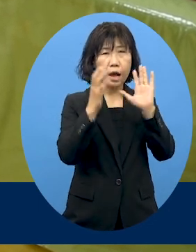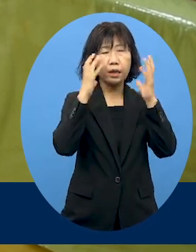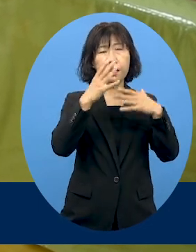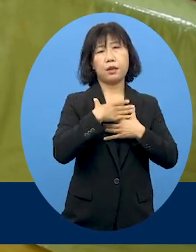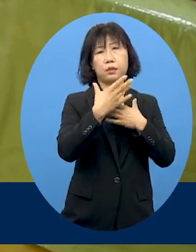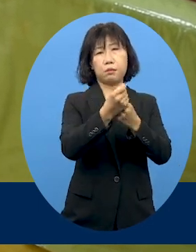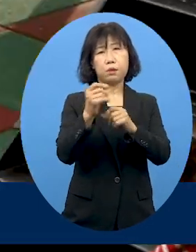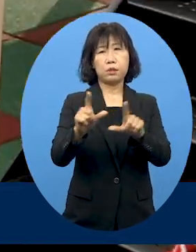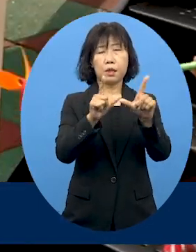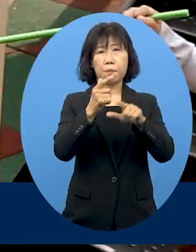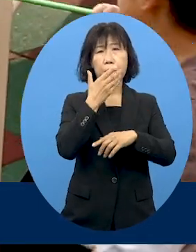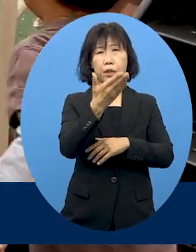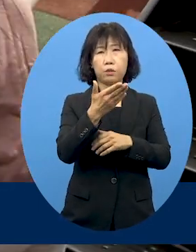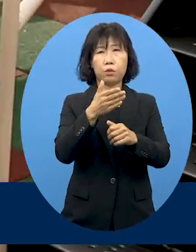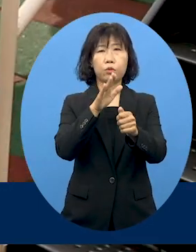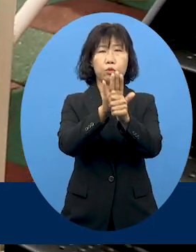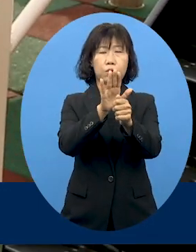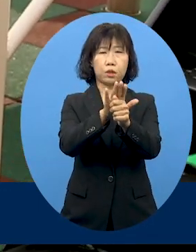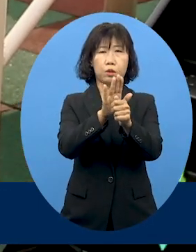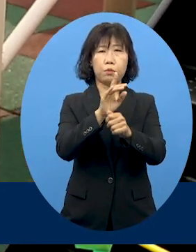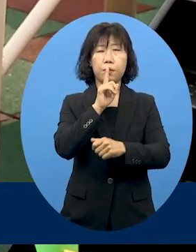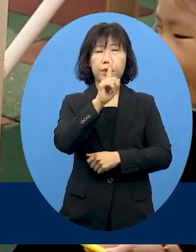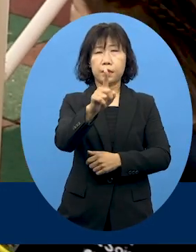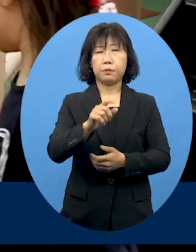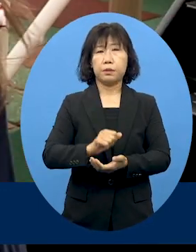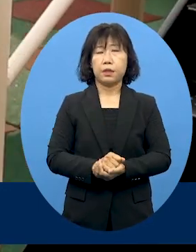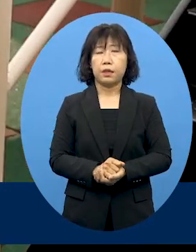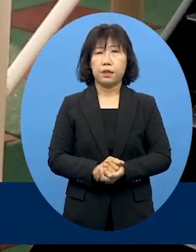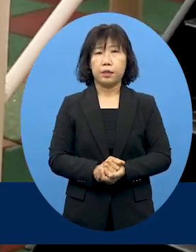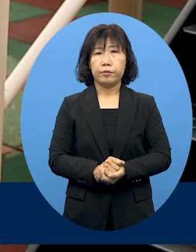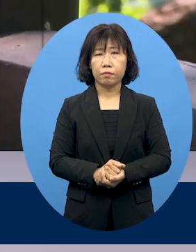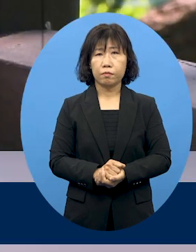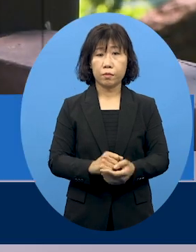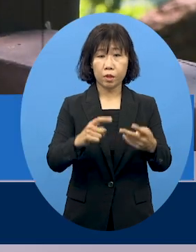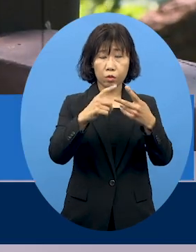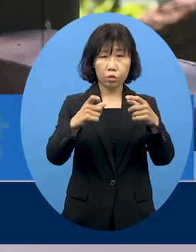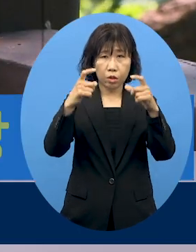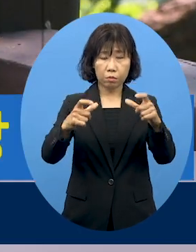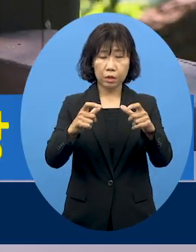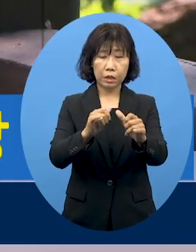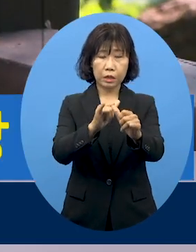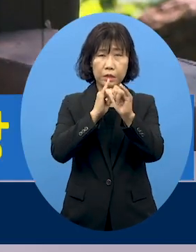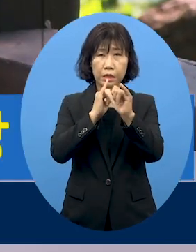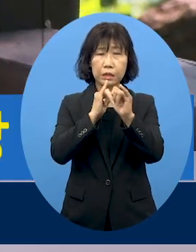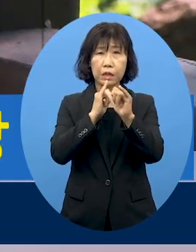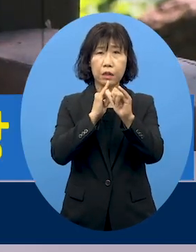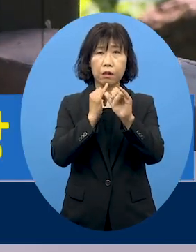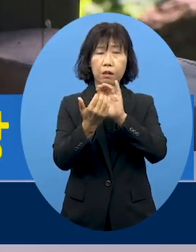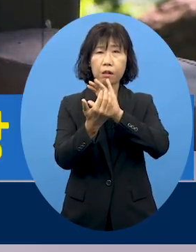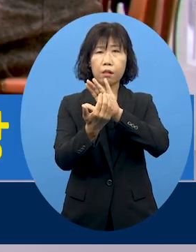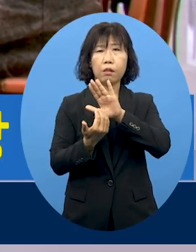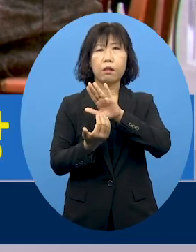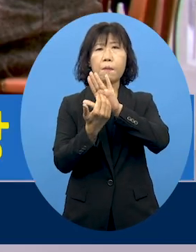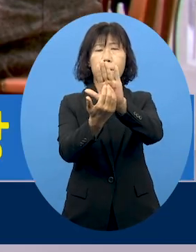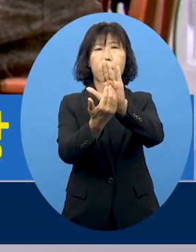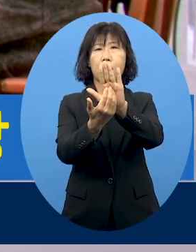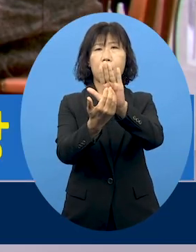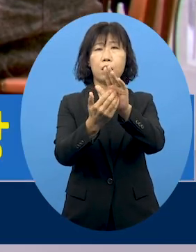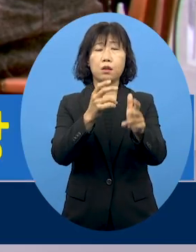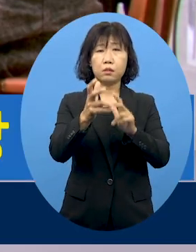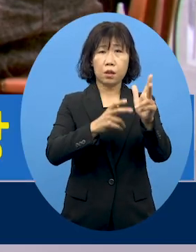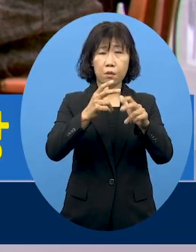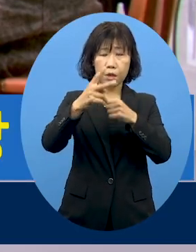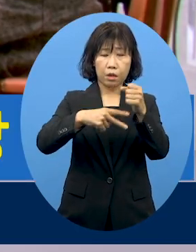생활할 수 있도록 최선을 다하겠다 고 밝혔습니다 동대문구 가 자살 예방 사업 우수 지자체